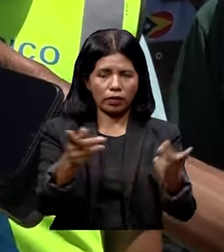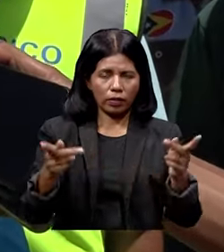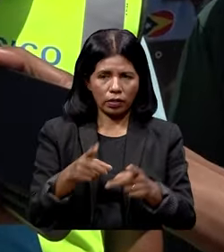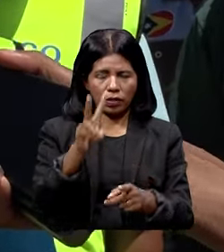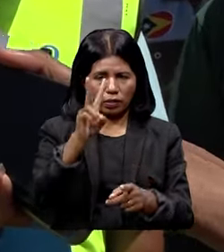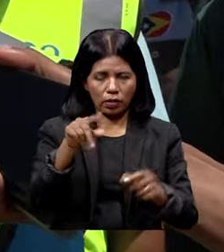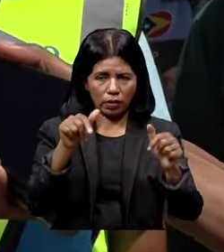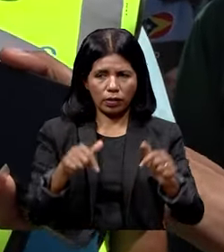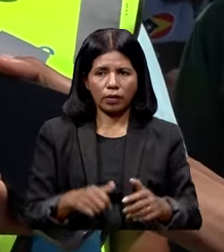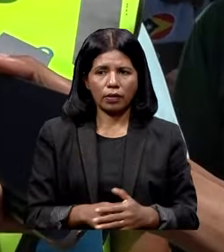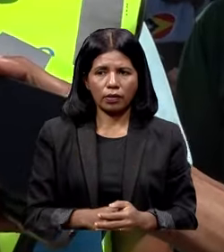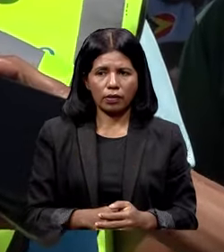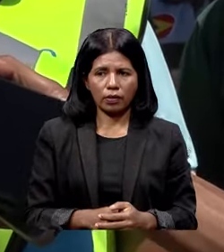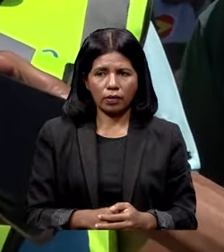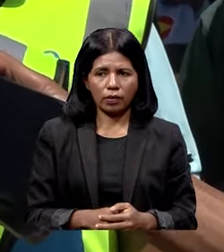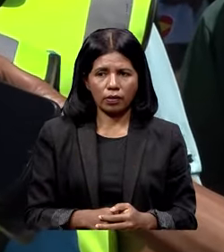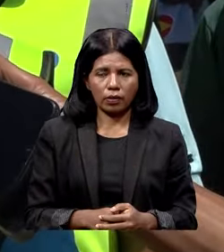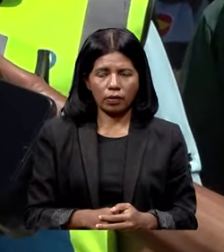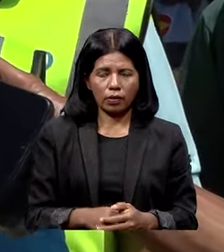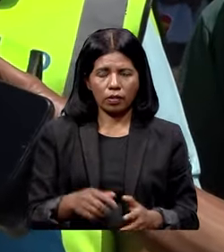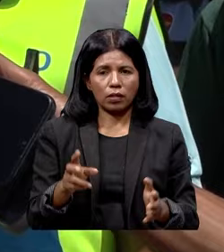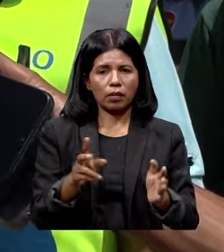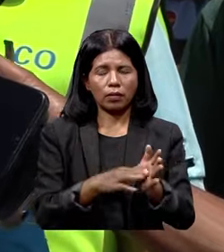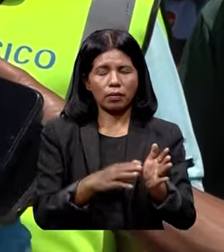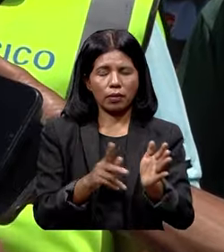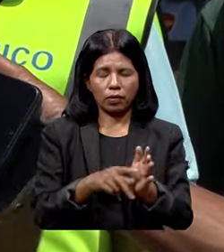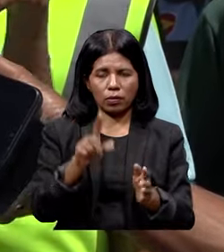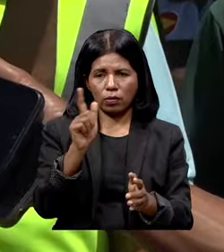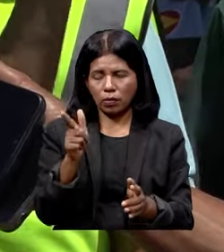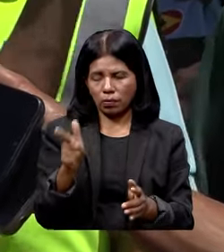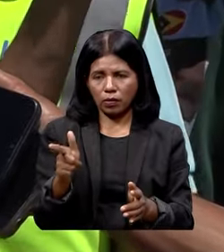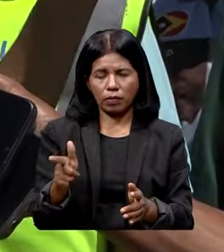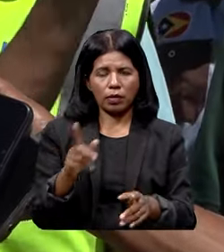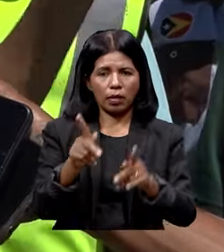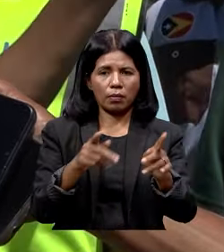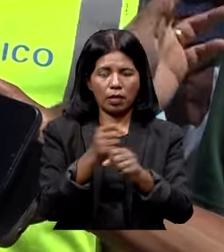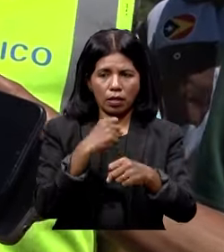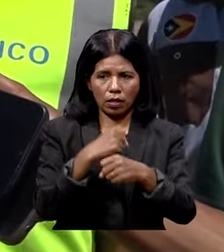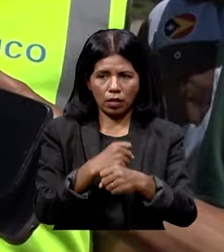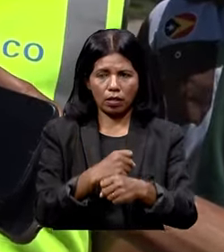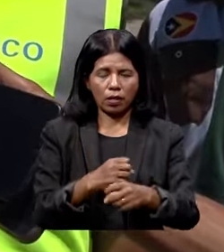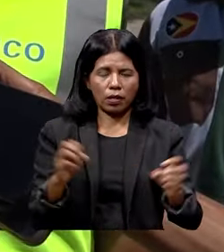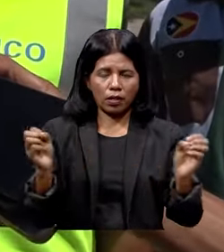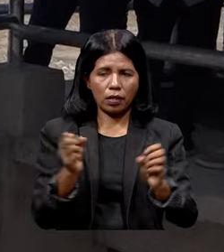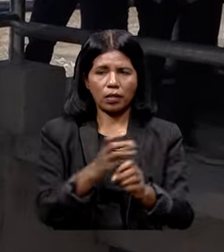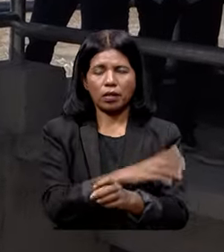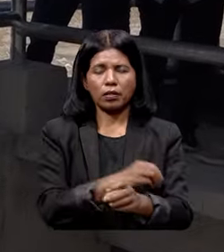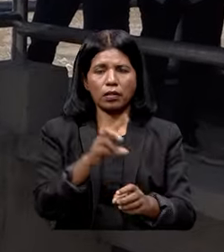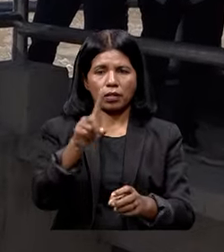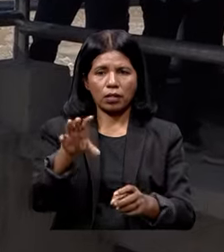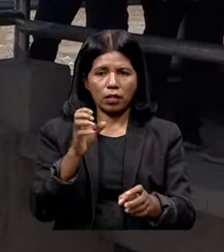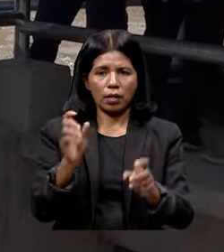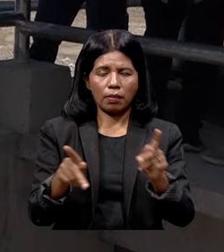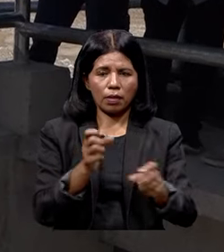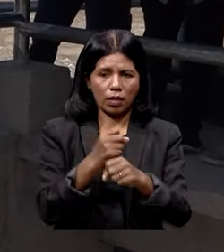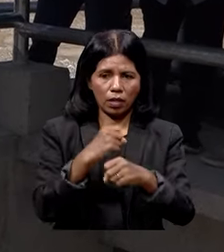रुआने यह ने कल एक्टार रुआनुल इधर में महालवेला ये सोरी ने कल लातो हेक्टार आतु सीधे में महालो है